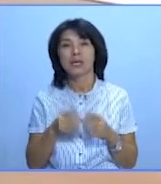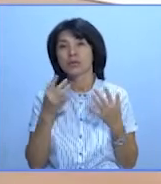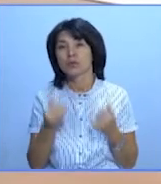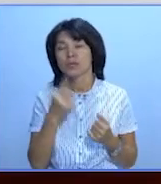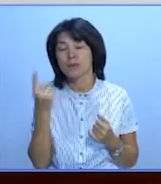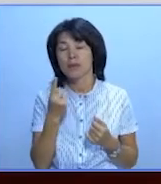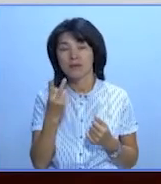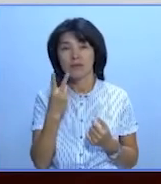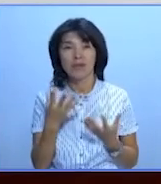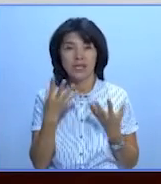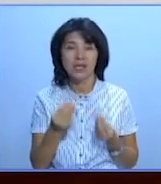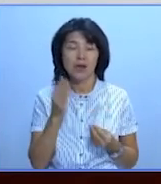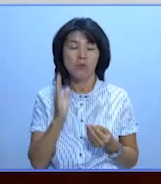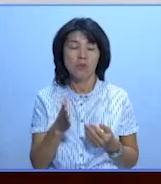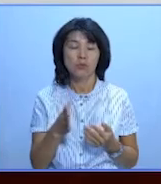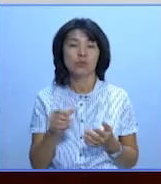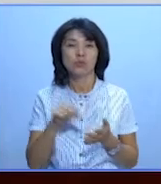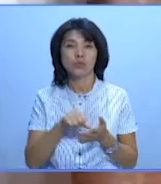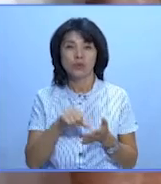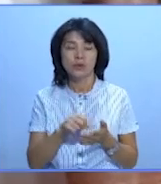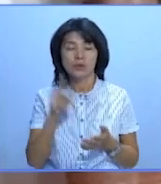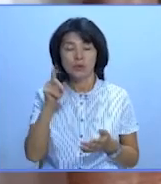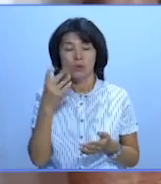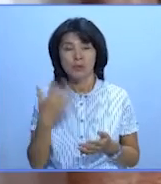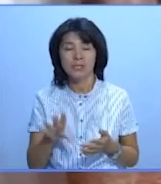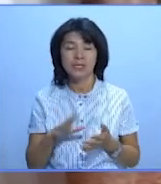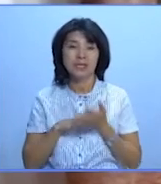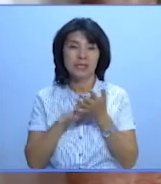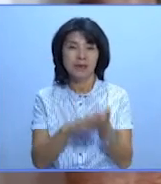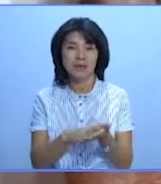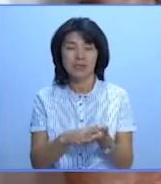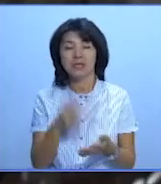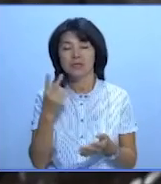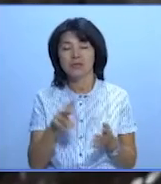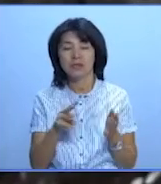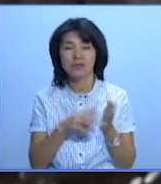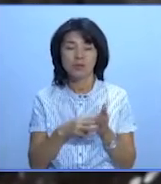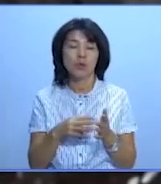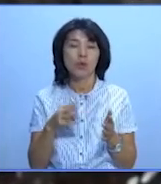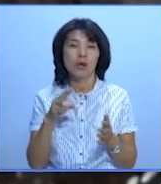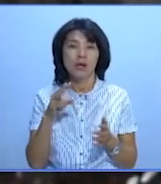алғашқы екі күнде праймеризге қатысуға 153 өтінім келіп түскен. Құжаттарды қабылдау 28 тамызға дейін